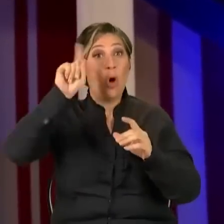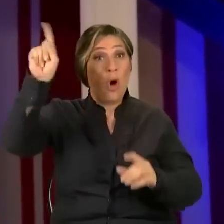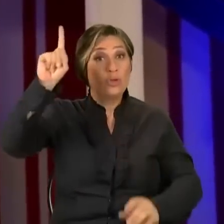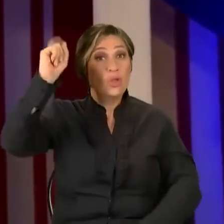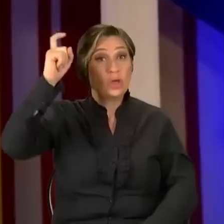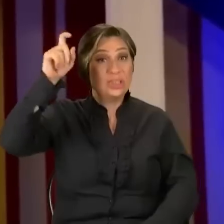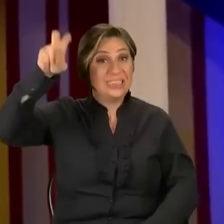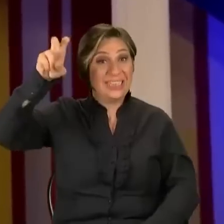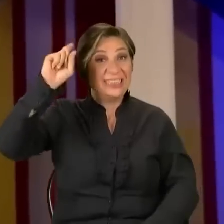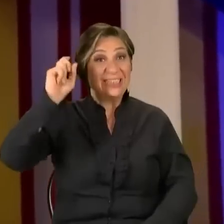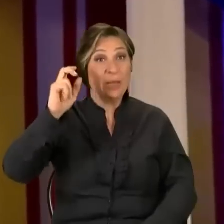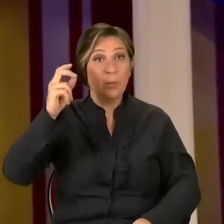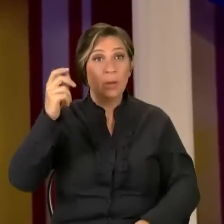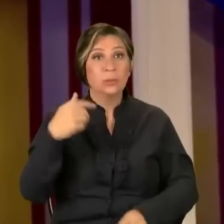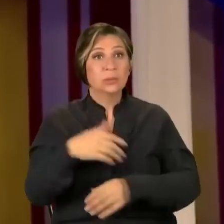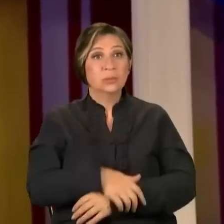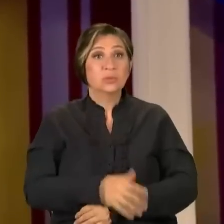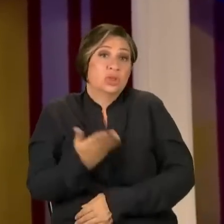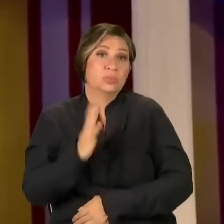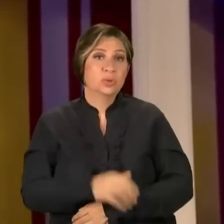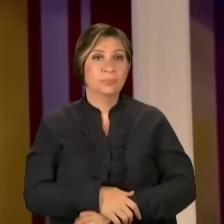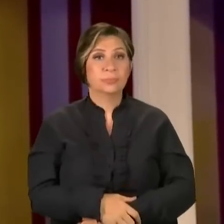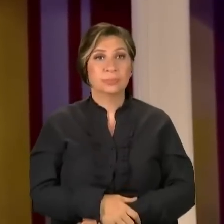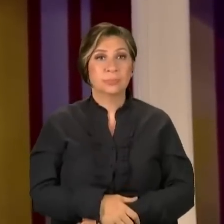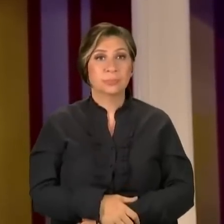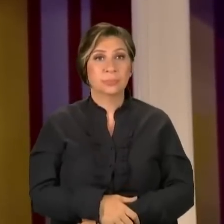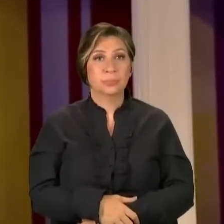10, 9, 8 ve böyle diyor bana, çıkmayacağım.